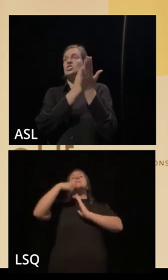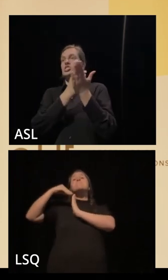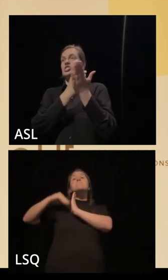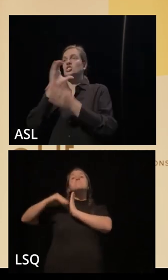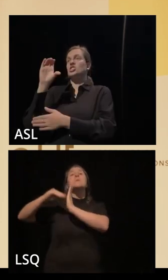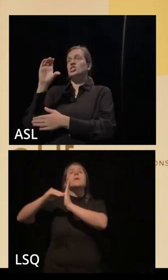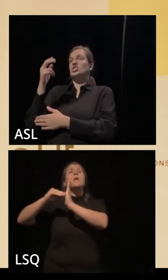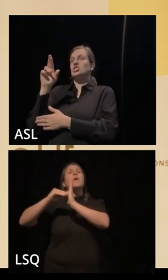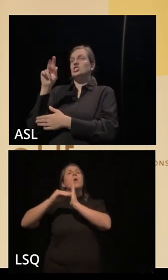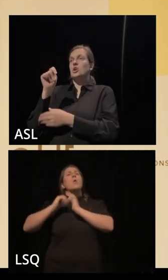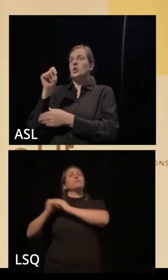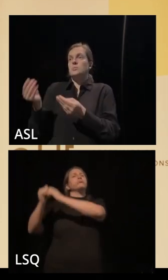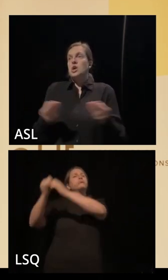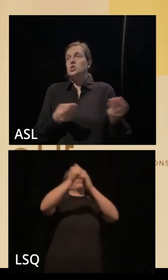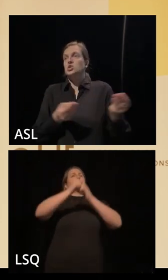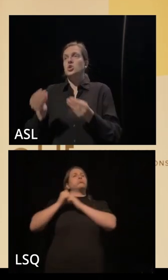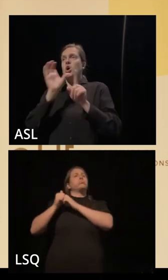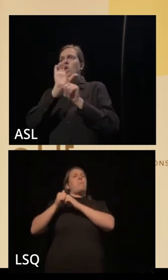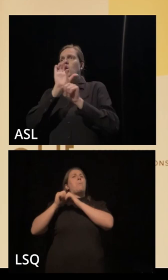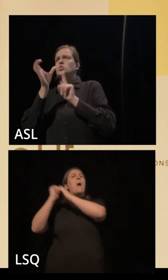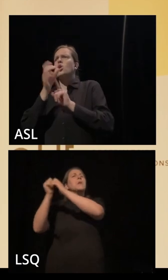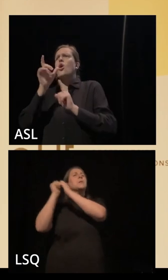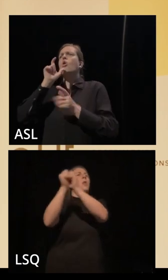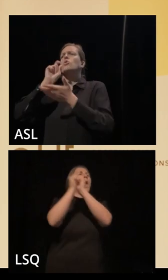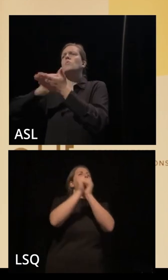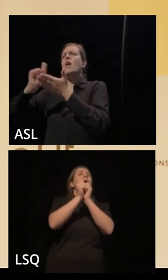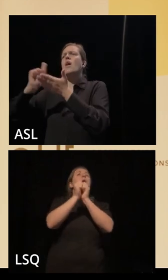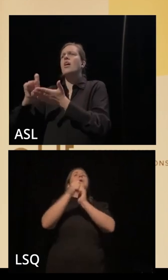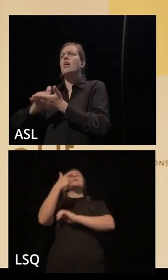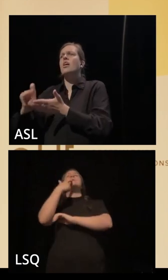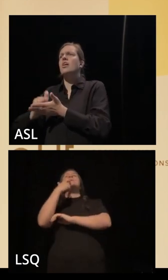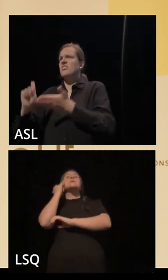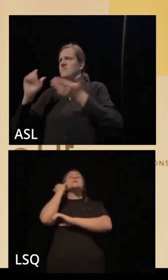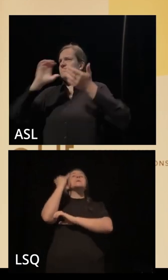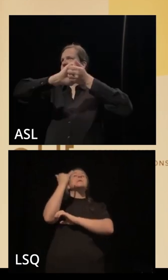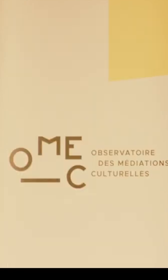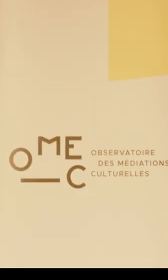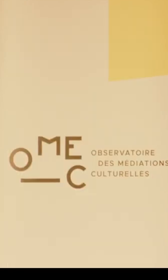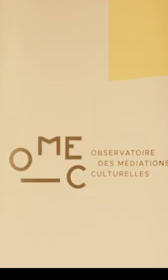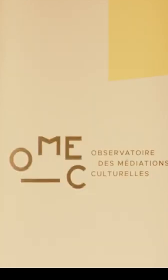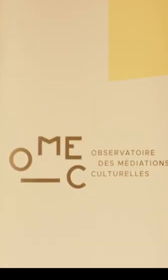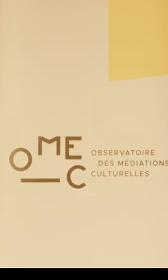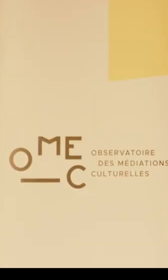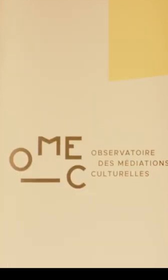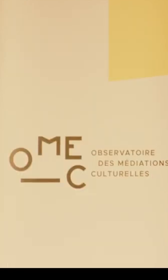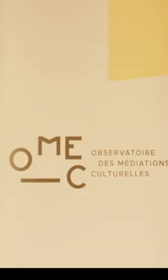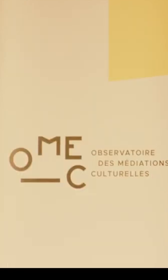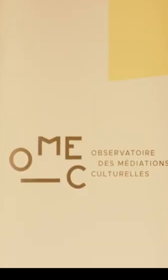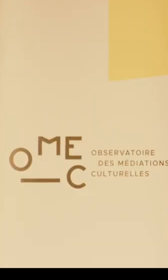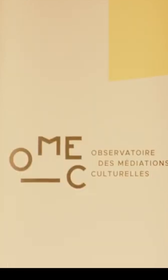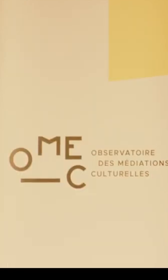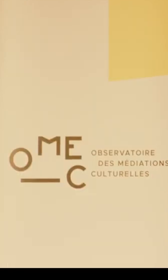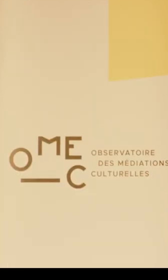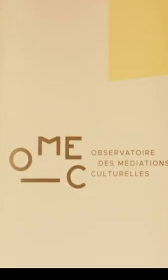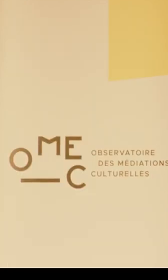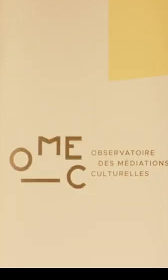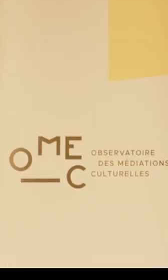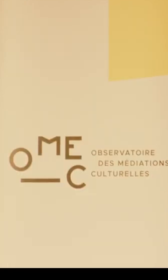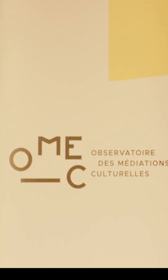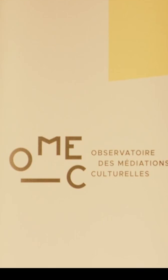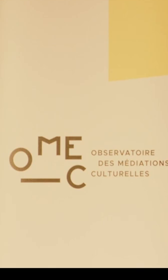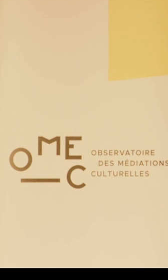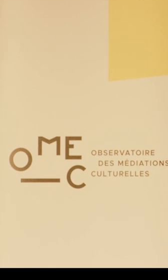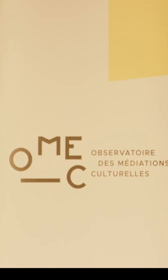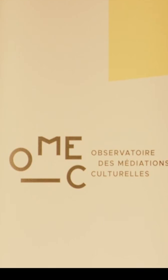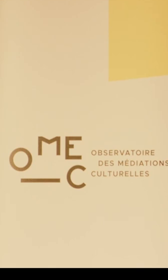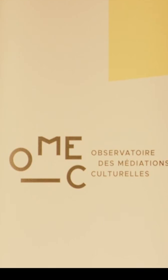avec beaucoup de partenaires, mais l'idée avec l'équipe exceptionnelle du regroupement des médiatrices et des médiateurs culturels du Québec. Donc, on vous invite